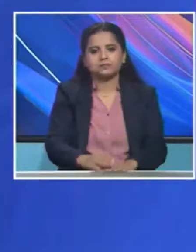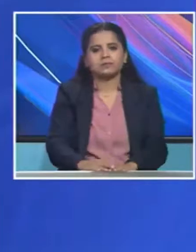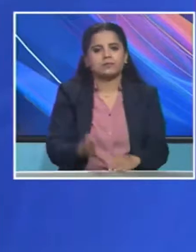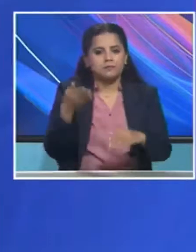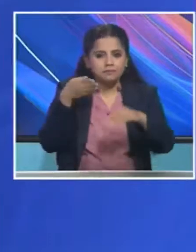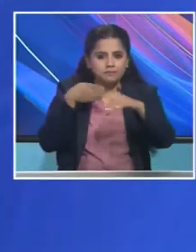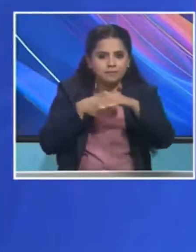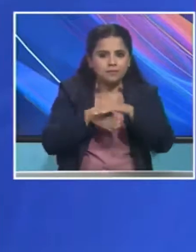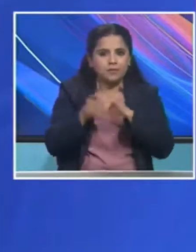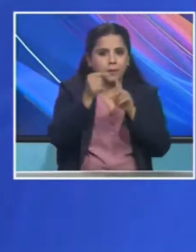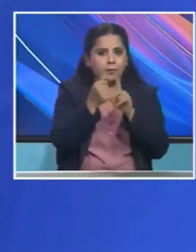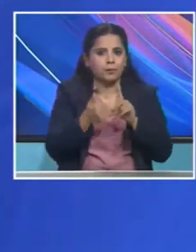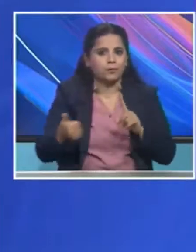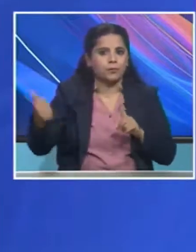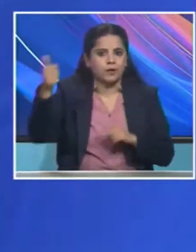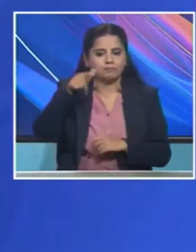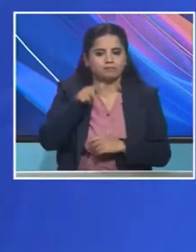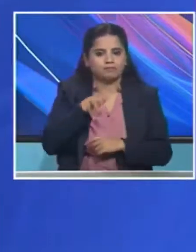entering Rashtrapati Bhavan,